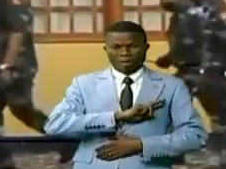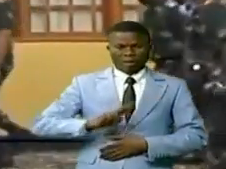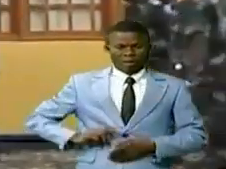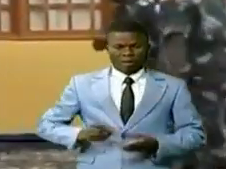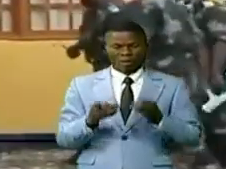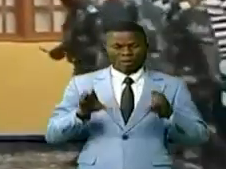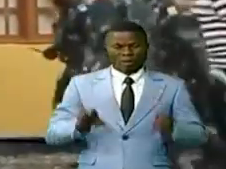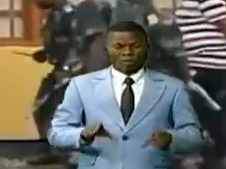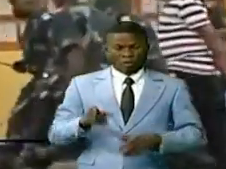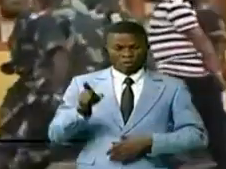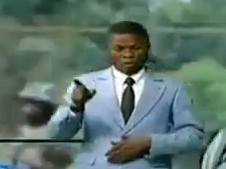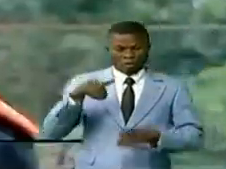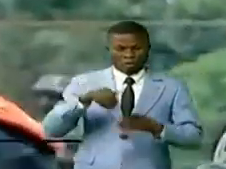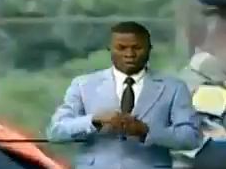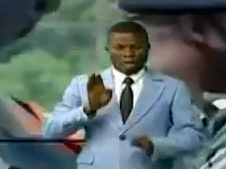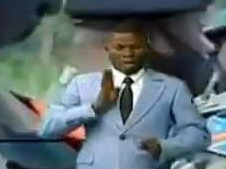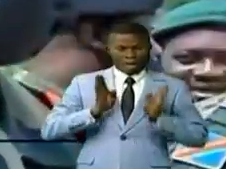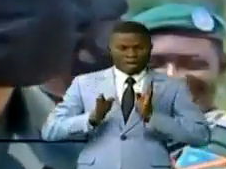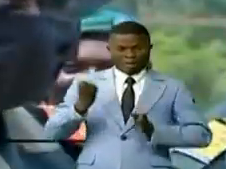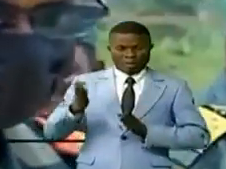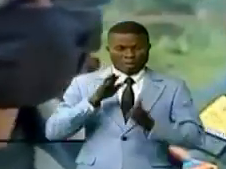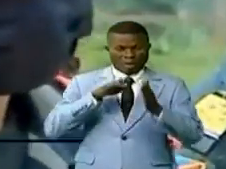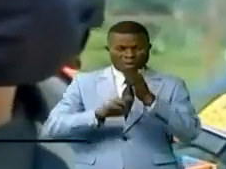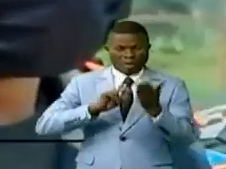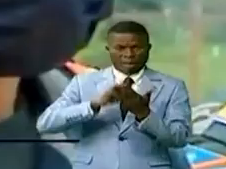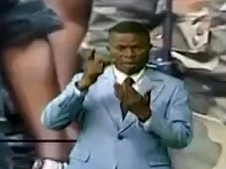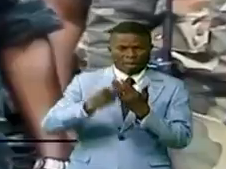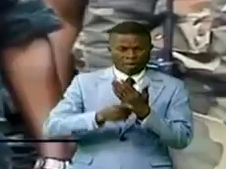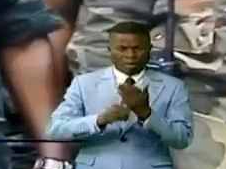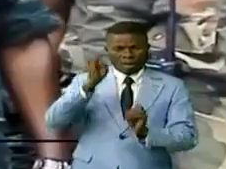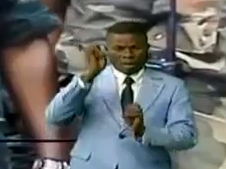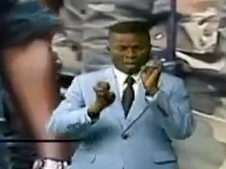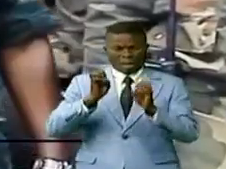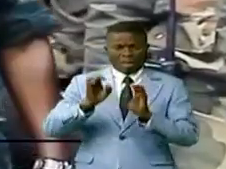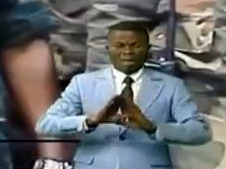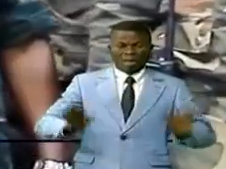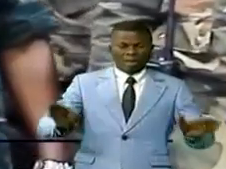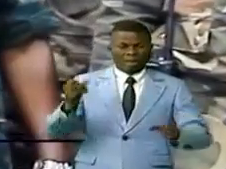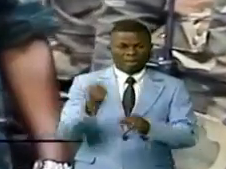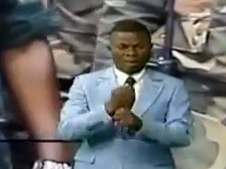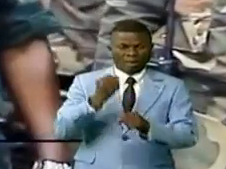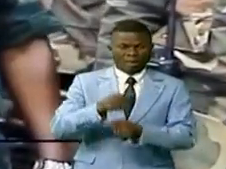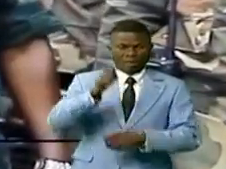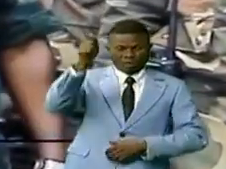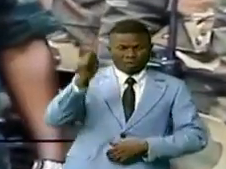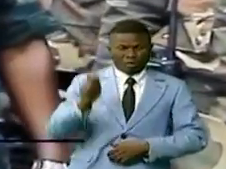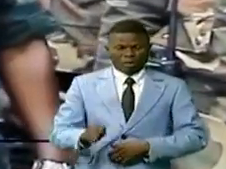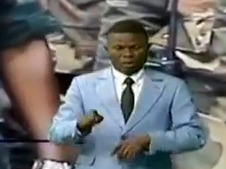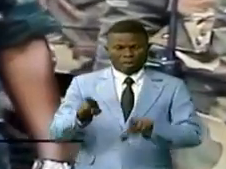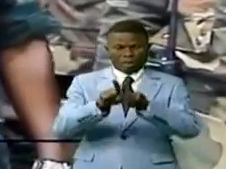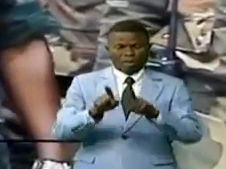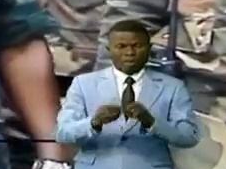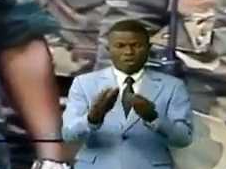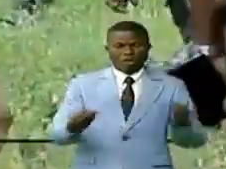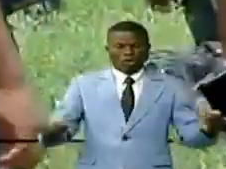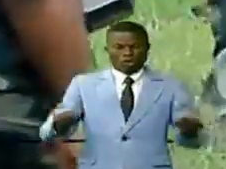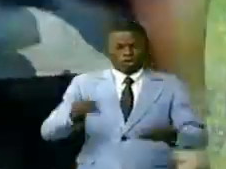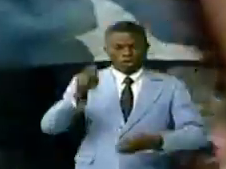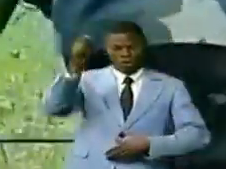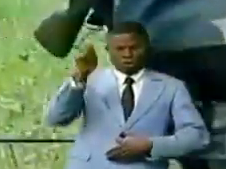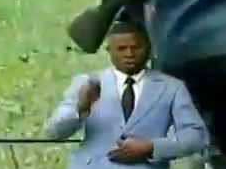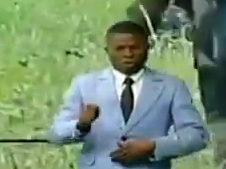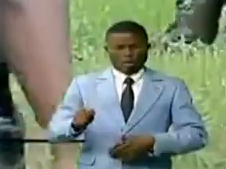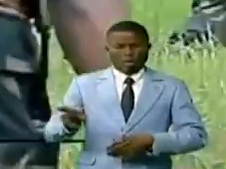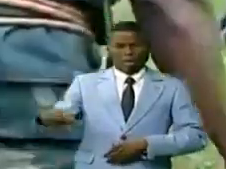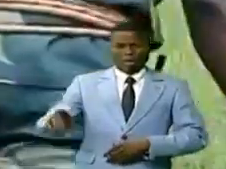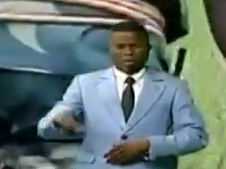République démocratique du Congo s'inscrit dans le cadre d'évaluer la capacité opérationnelle et autres résultats des opérations militaires dans la